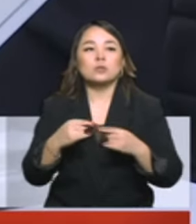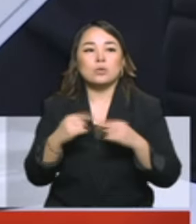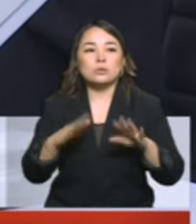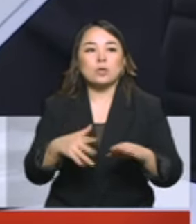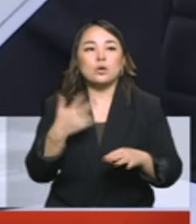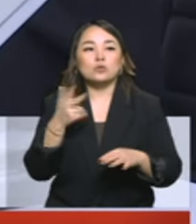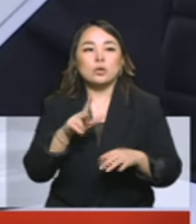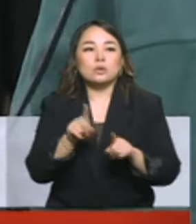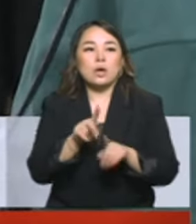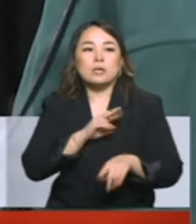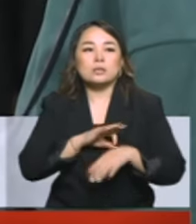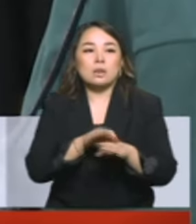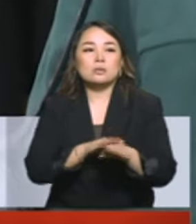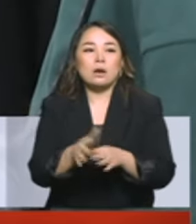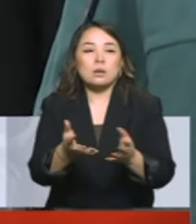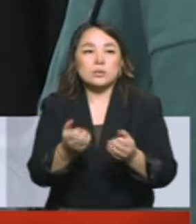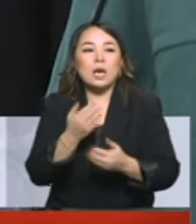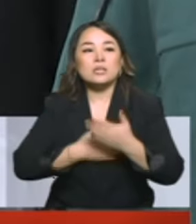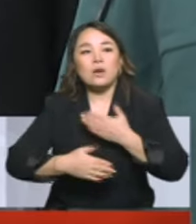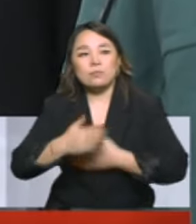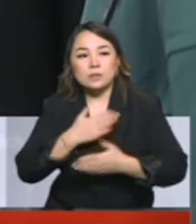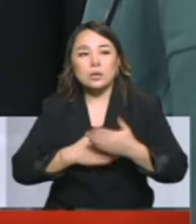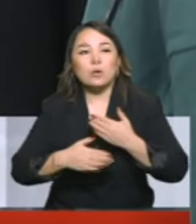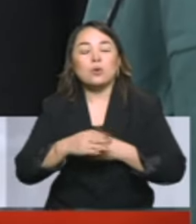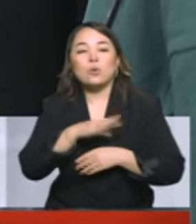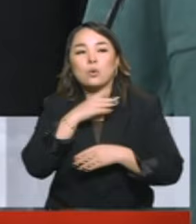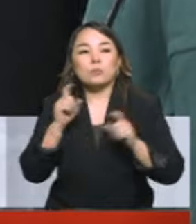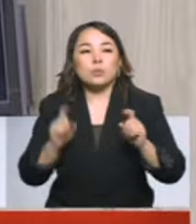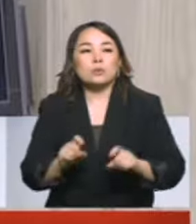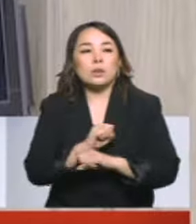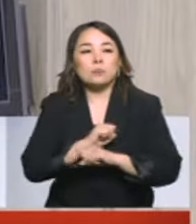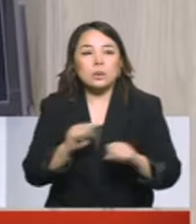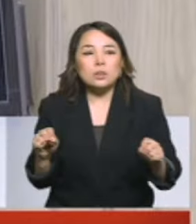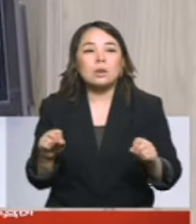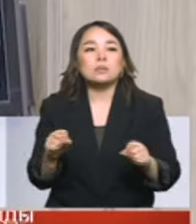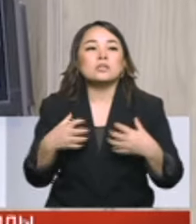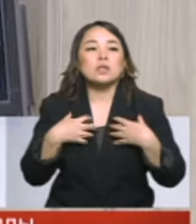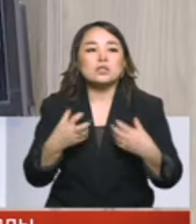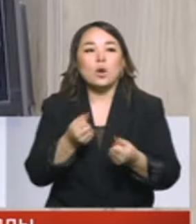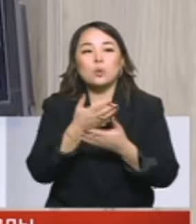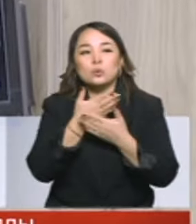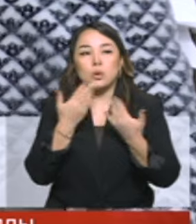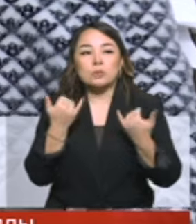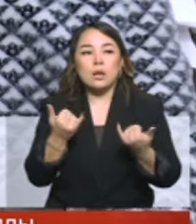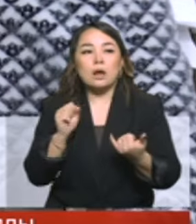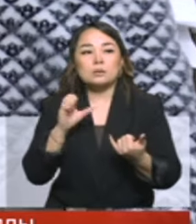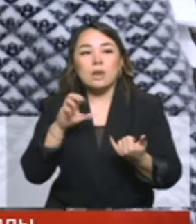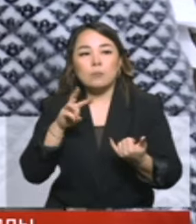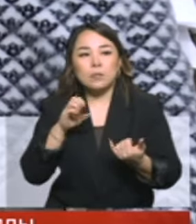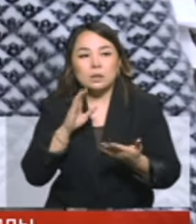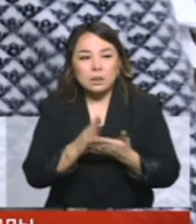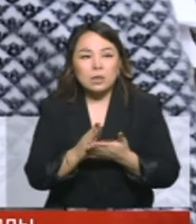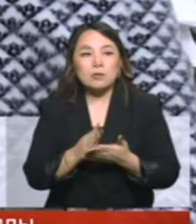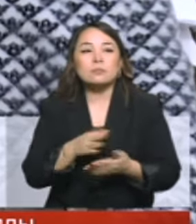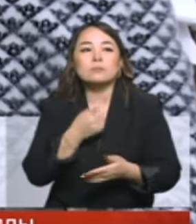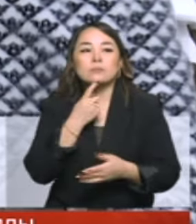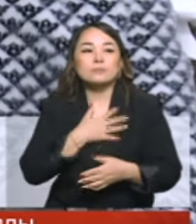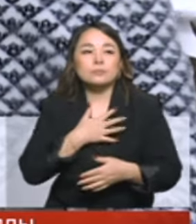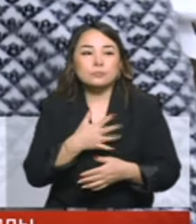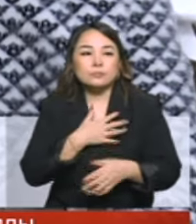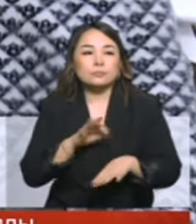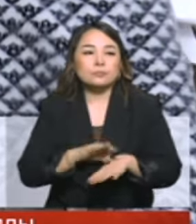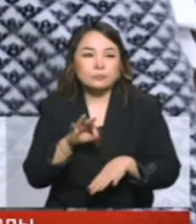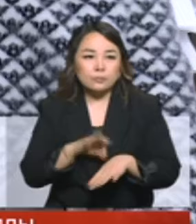жерден қабылдайтын болса, инвалидтер көп отыруға болмайды ғой. Денсаулық жоқ. Асмамын, апасым қысып отырып